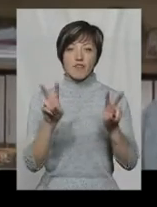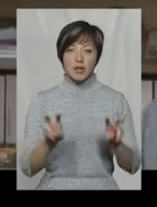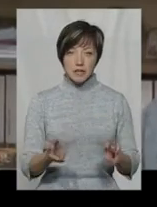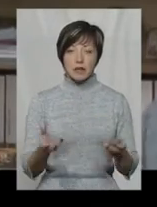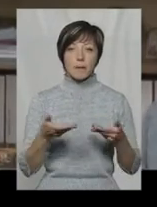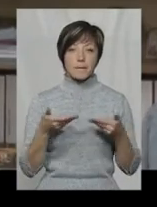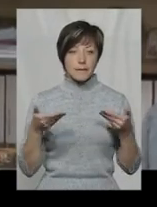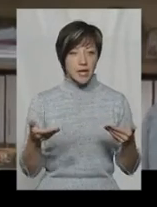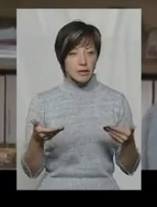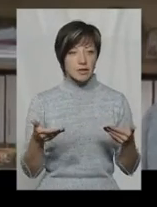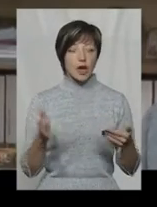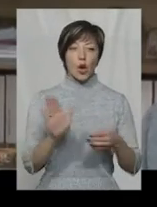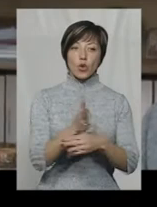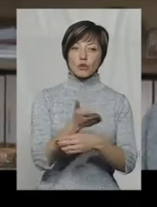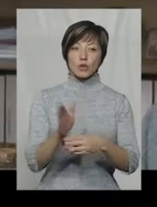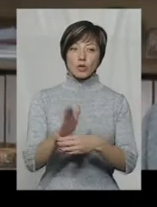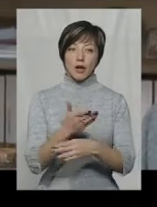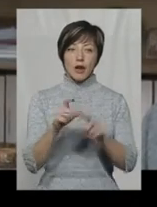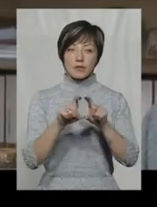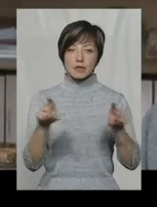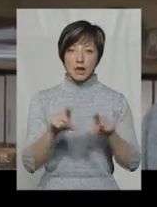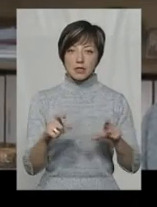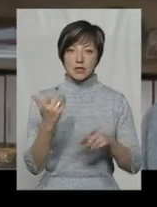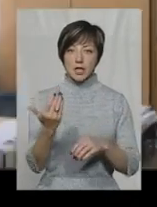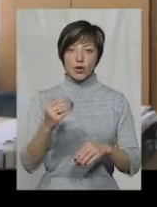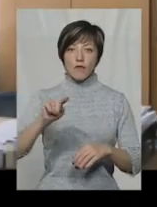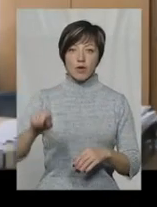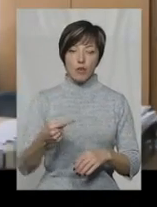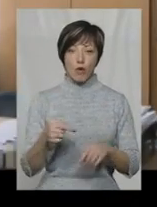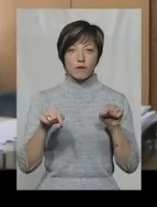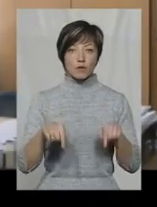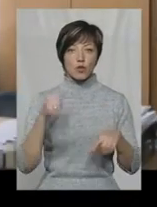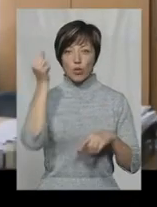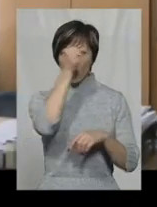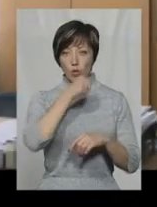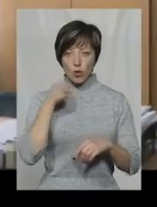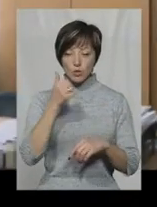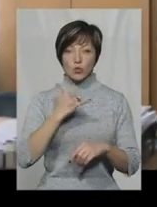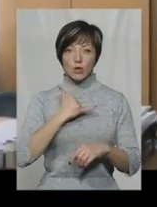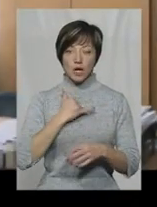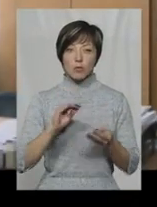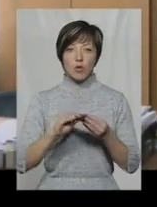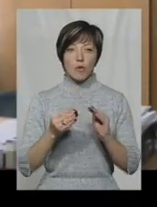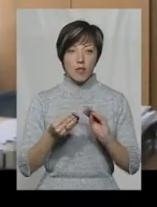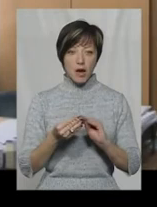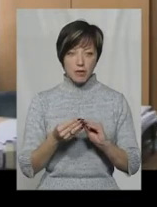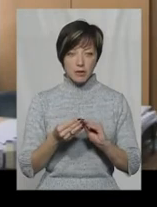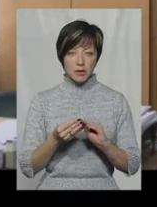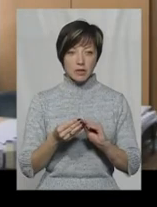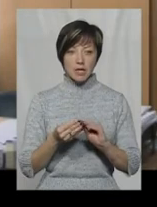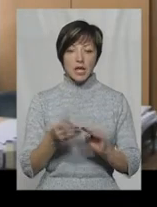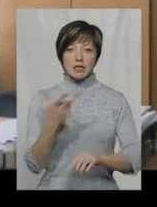ми розподіляємо в заклади за їхньою вимогою. У цьому році в нас проблем